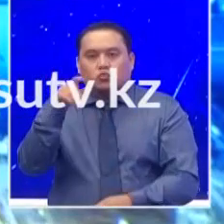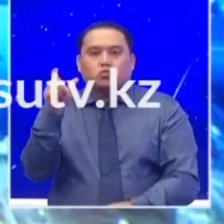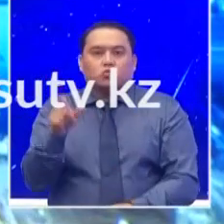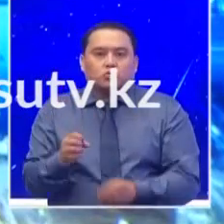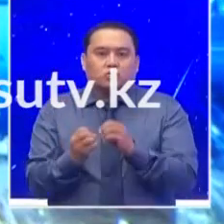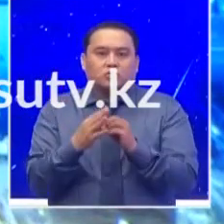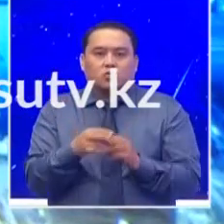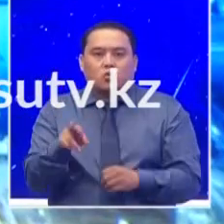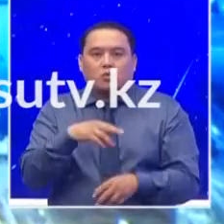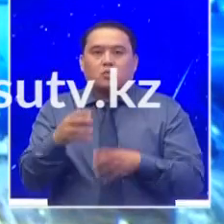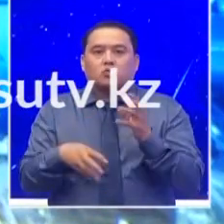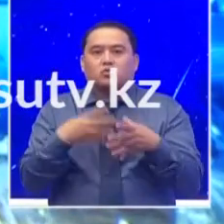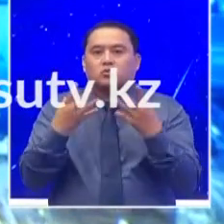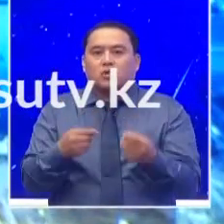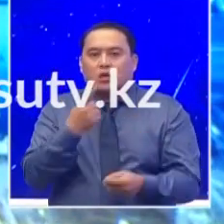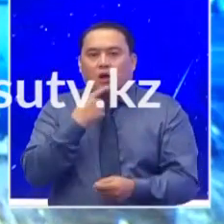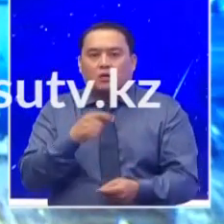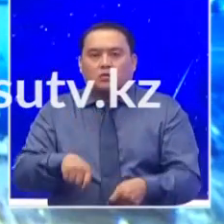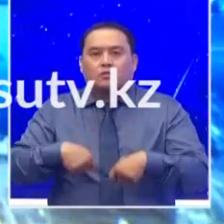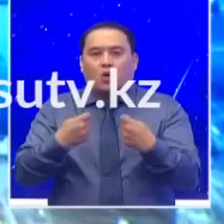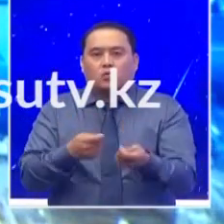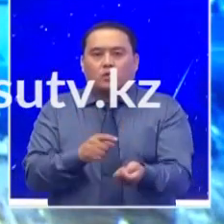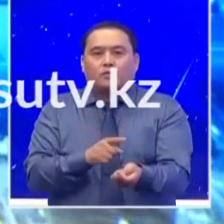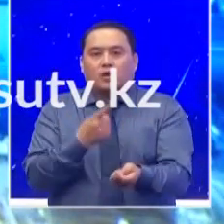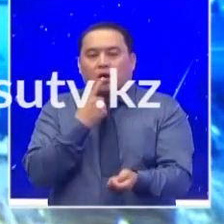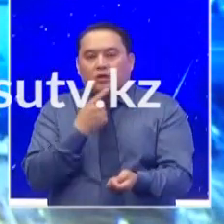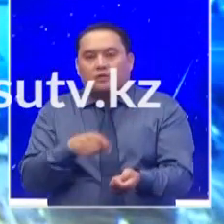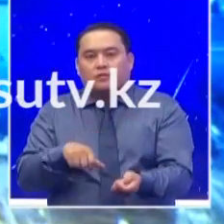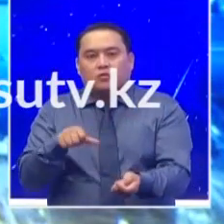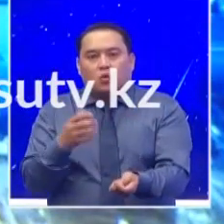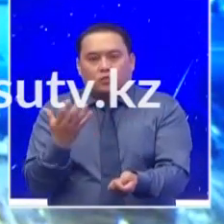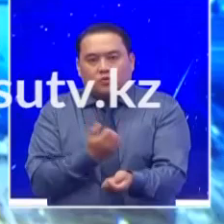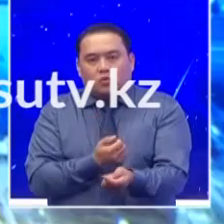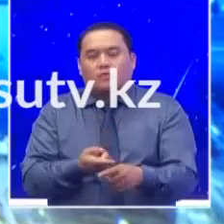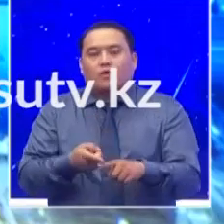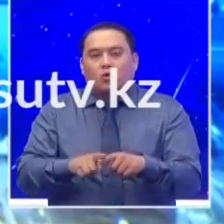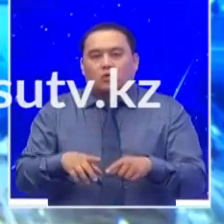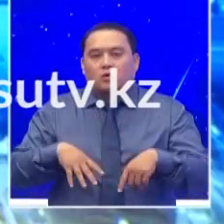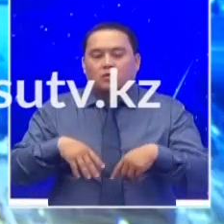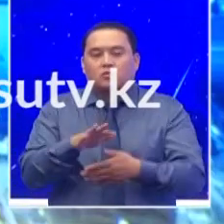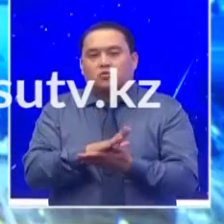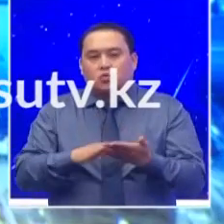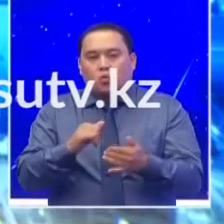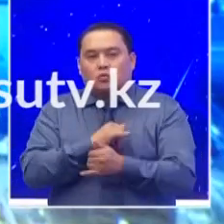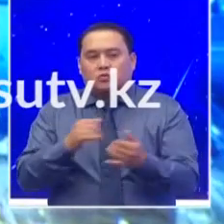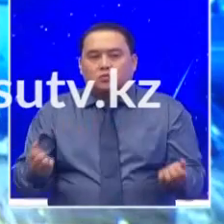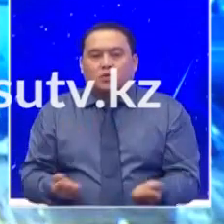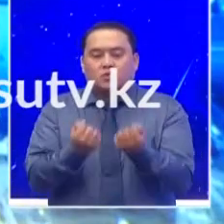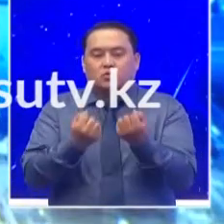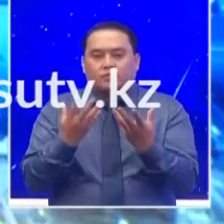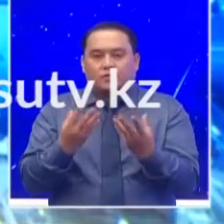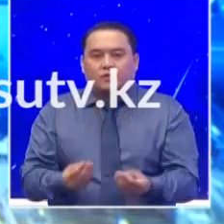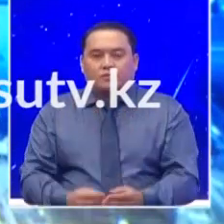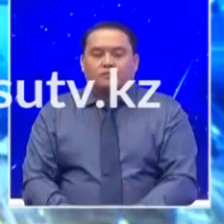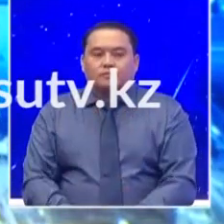14 июня, в Международный день донора, число добровольцев значительно возрастает. Вместе с ним растет и число спасенных